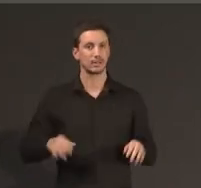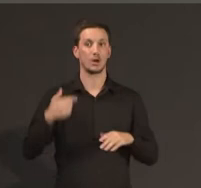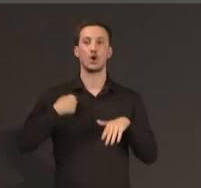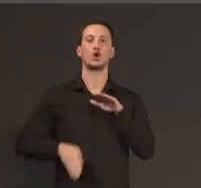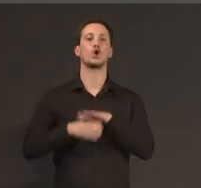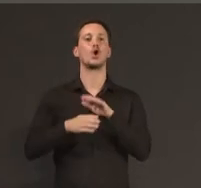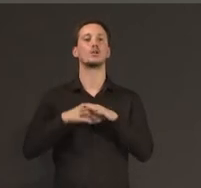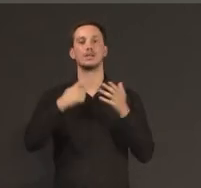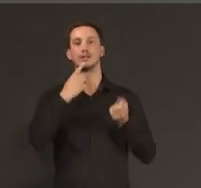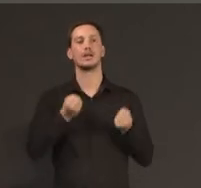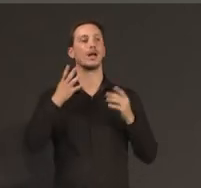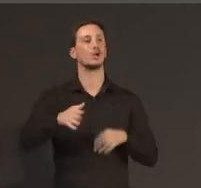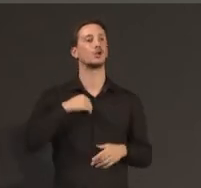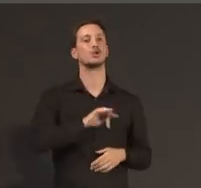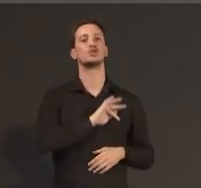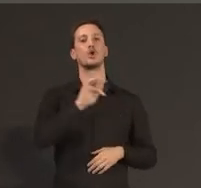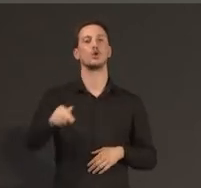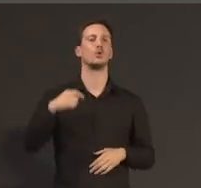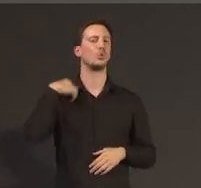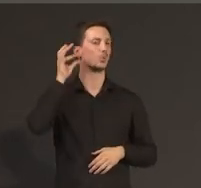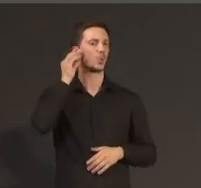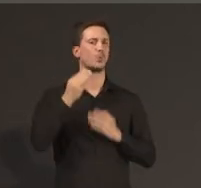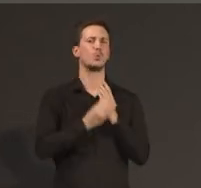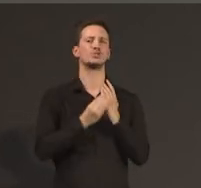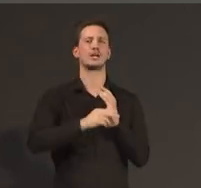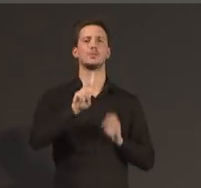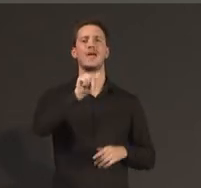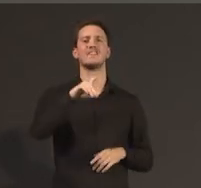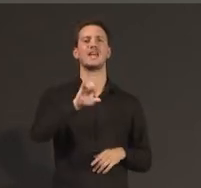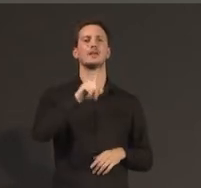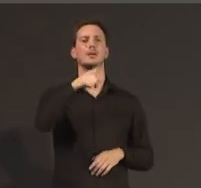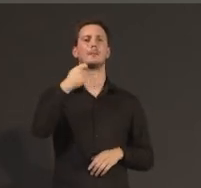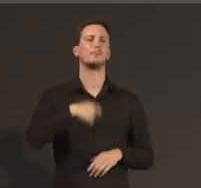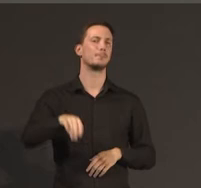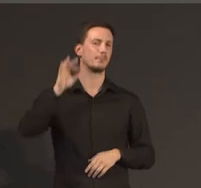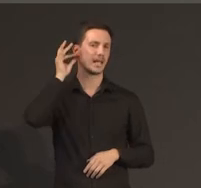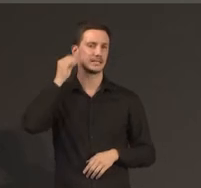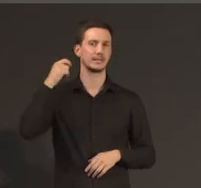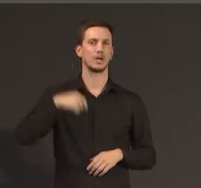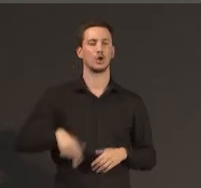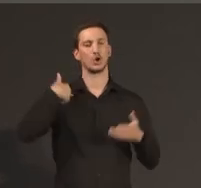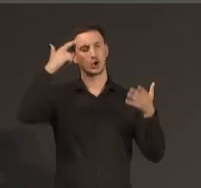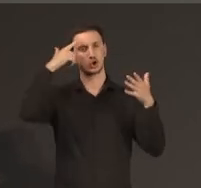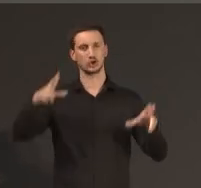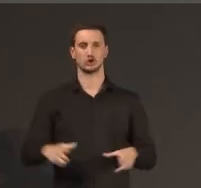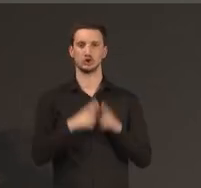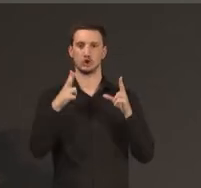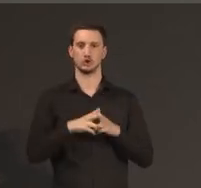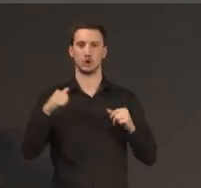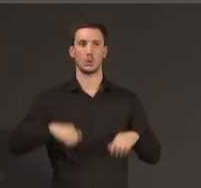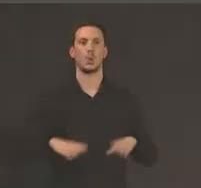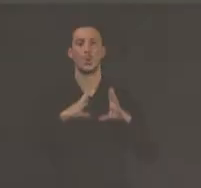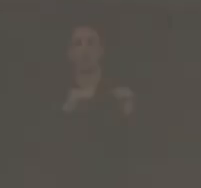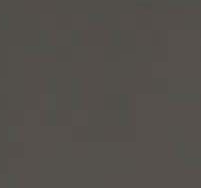els discursos. Ara és el torn de Montserrat Vendrell, presidenta del Consell Social de la